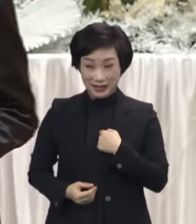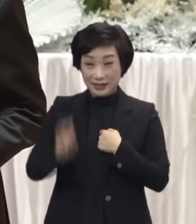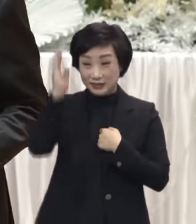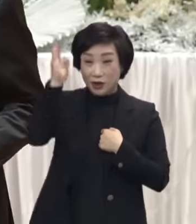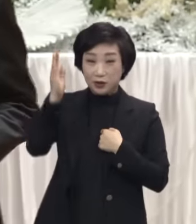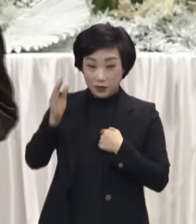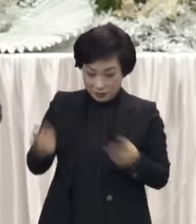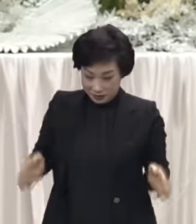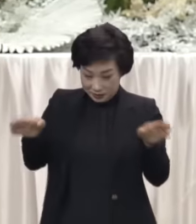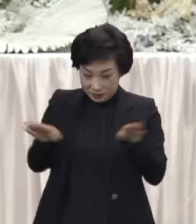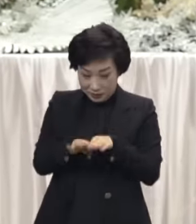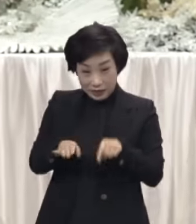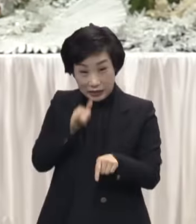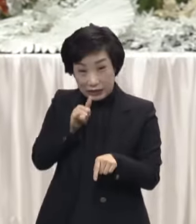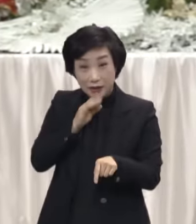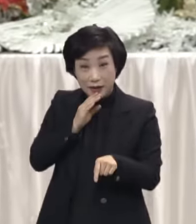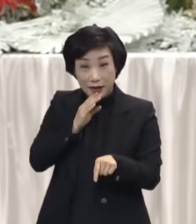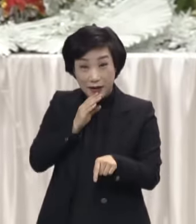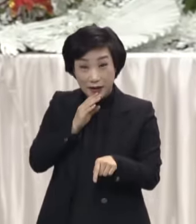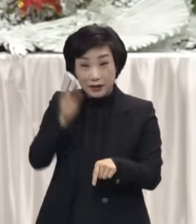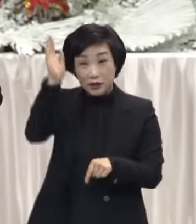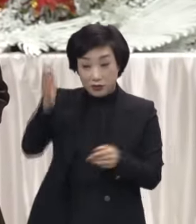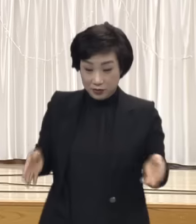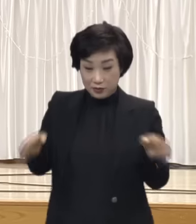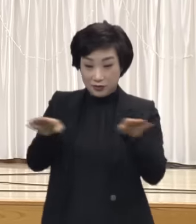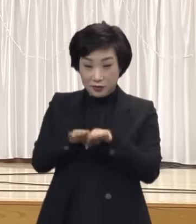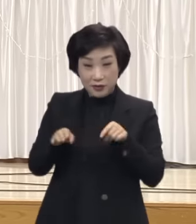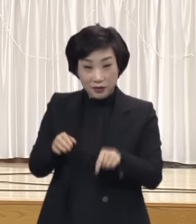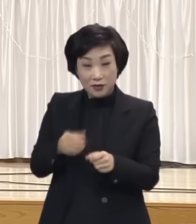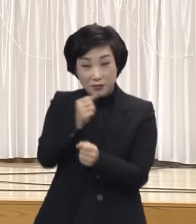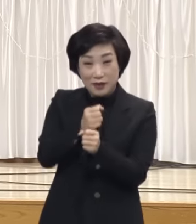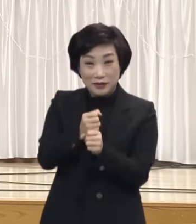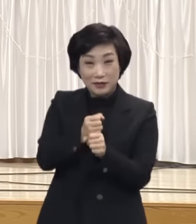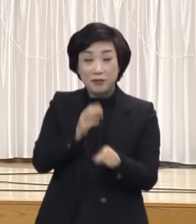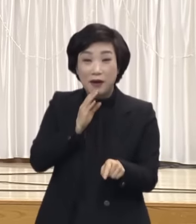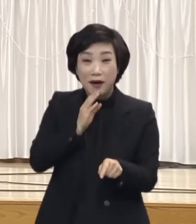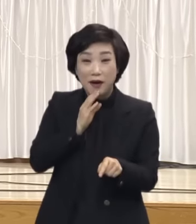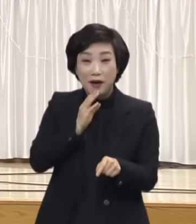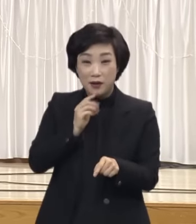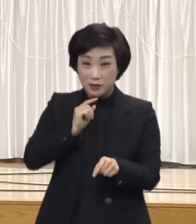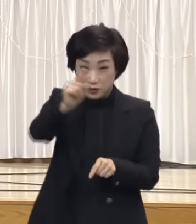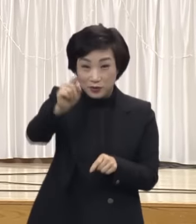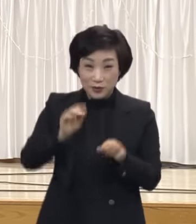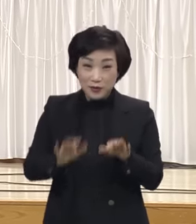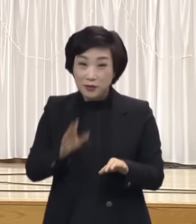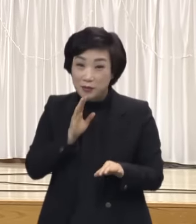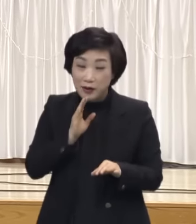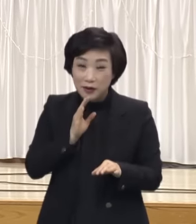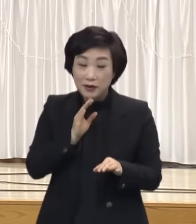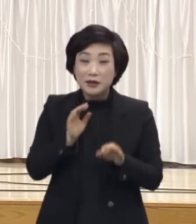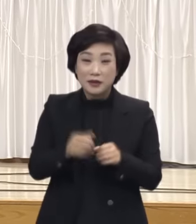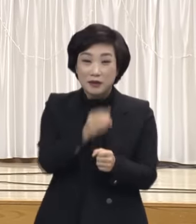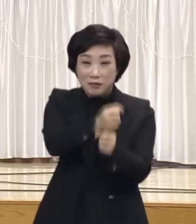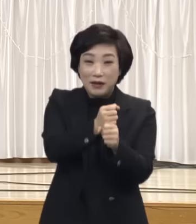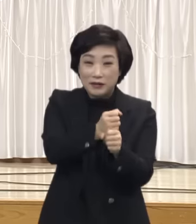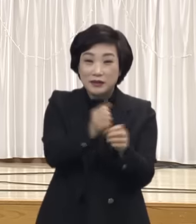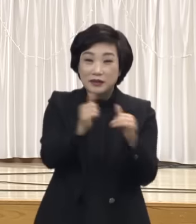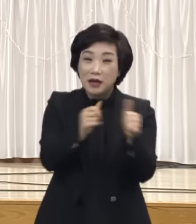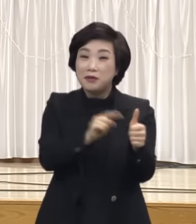위해서 단상을 이제 만듭니다. 근데 단상을 이 만들어 주시는 분이 뭐라고